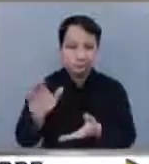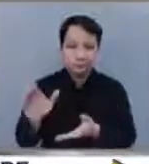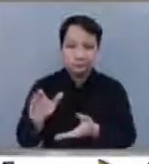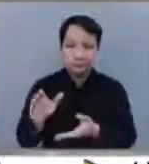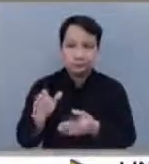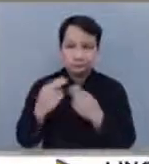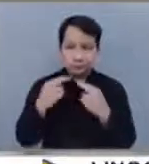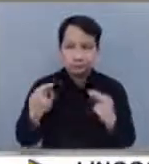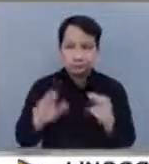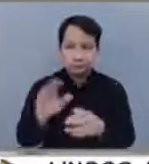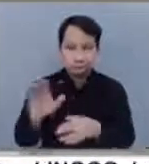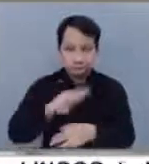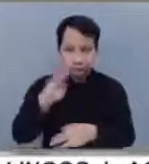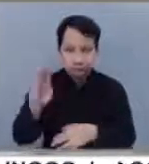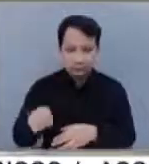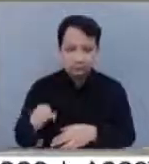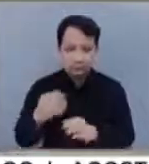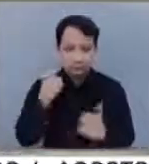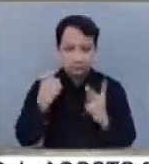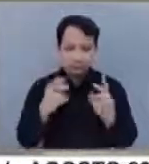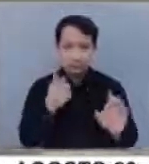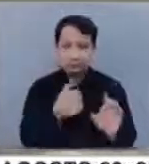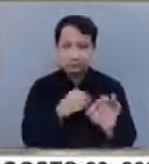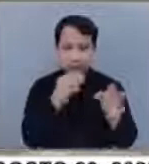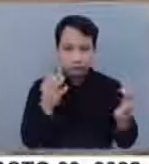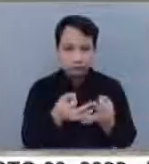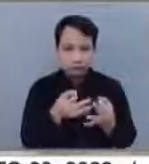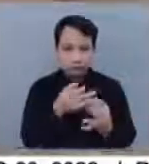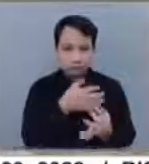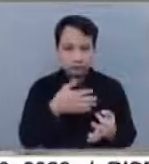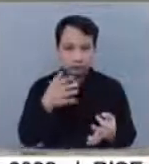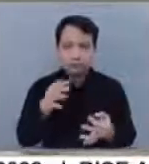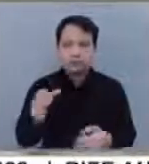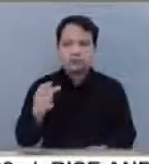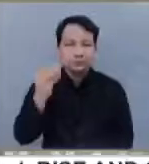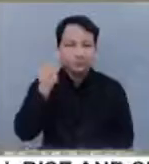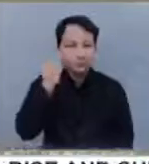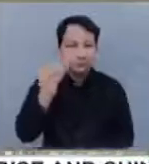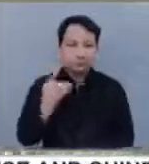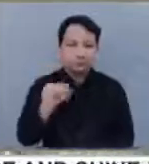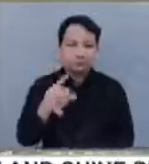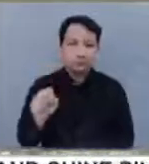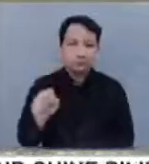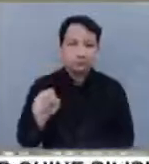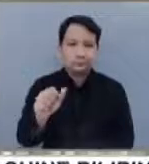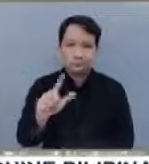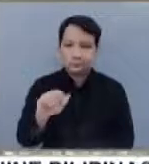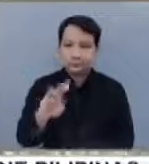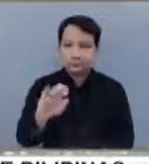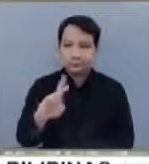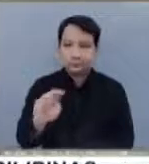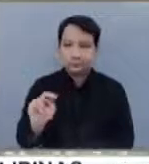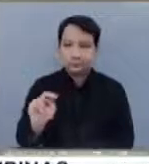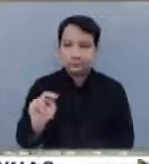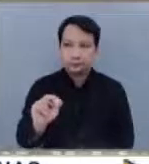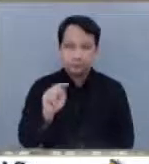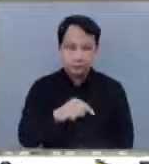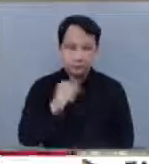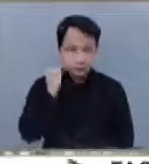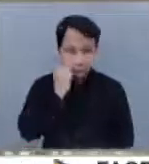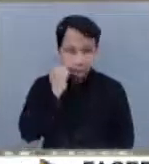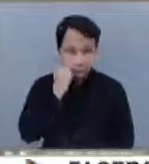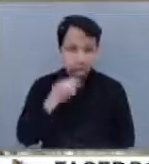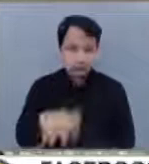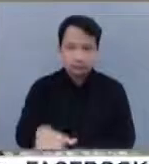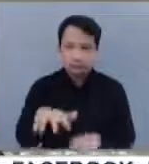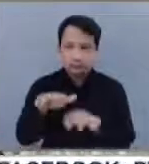kung saan panauhin ang family medicine specialist na si Dr. Maria Gloria de Alban. Since parati po tayong binabaha,